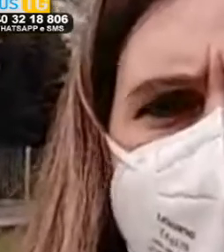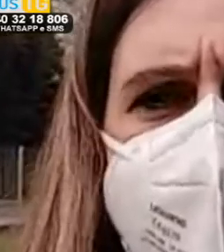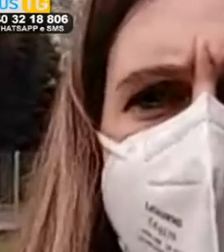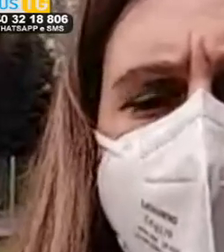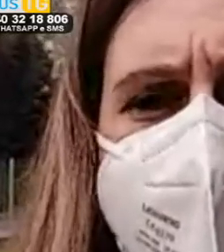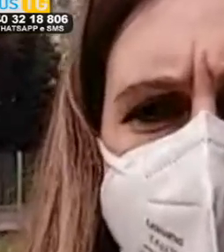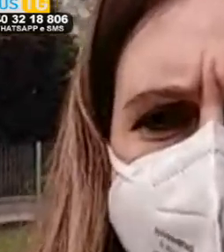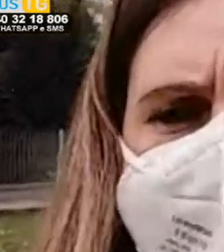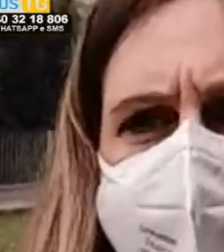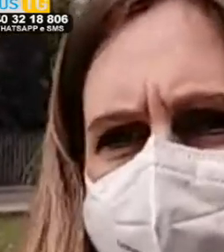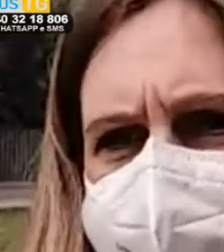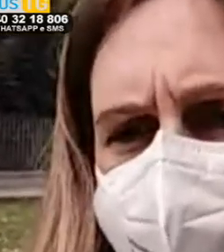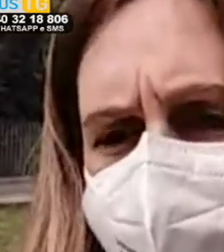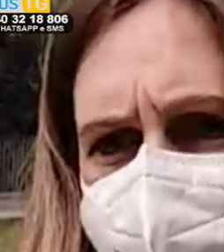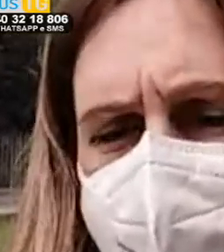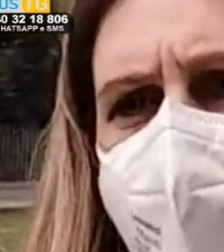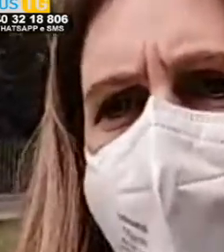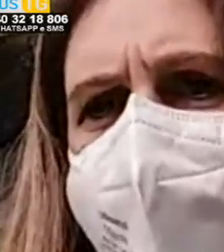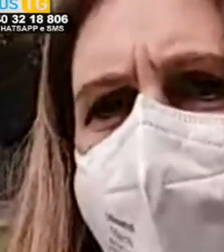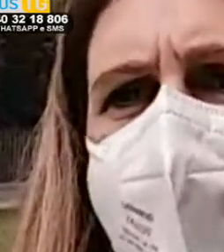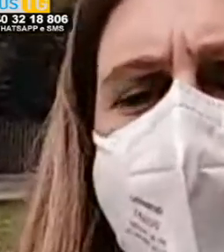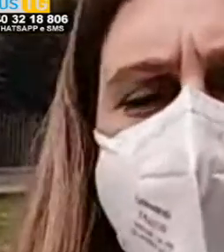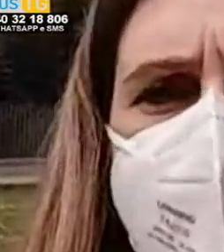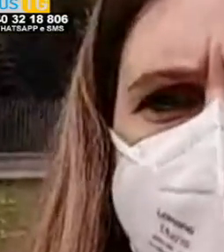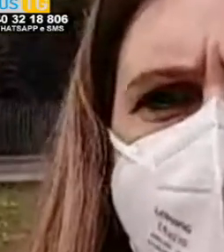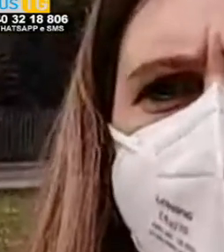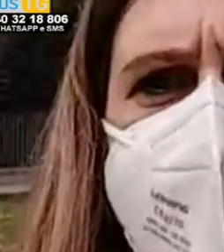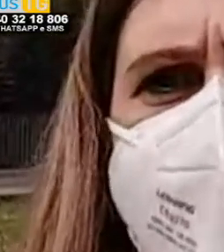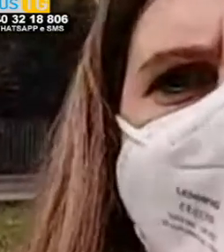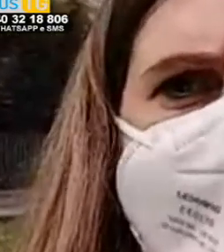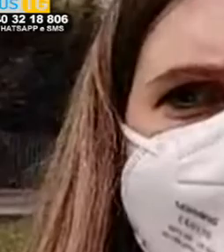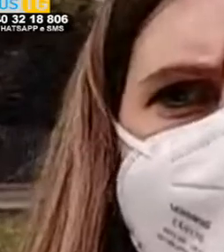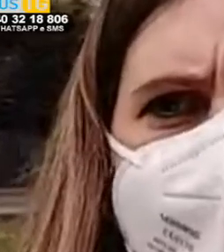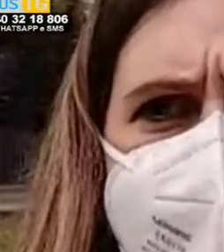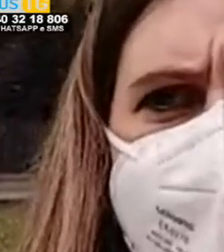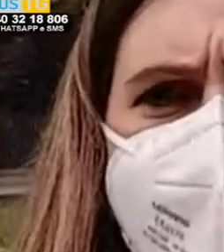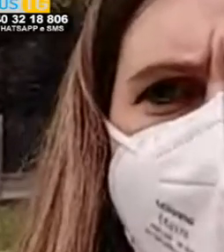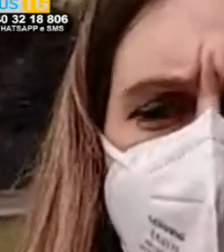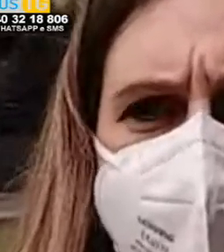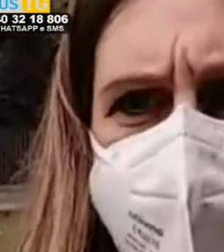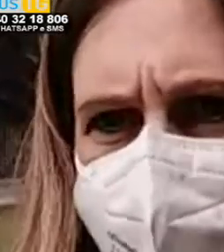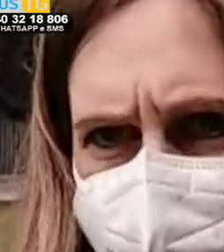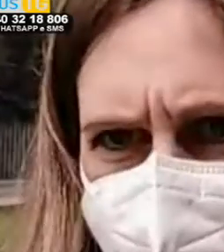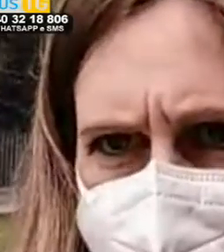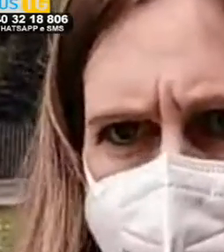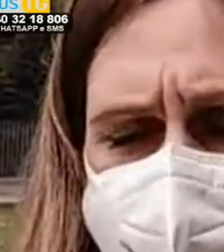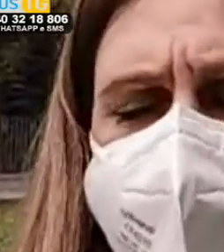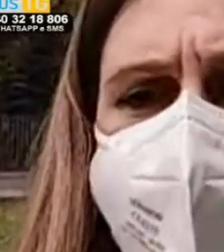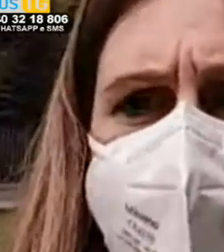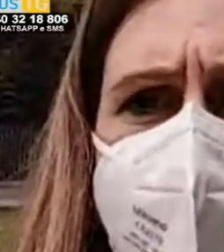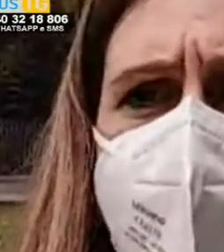mattina. Ovviamente poi tutte le informazioni puntuali e precise le daremo nel corso dei nostri